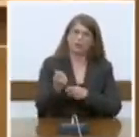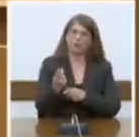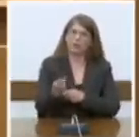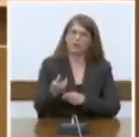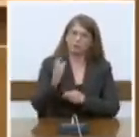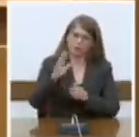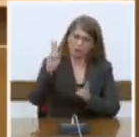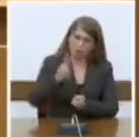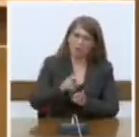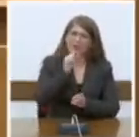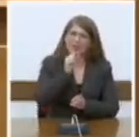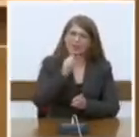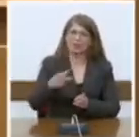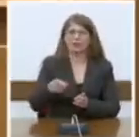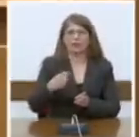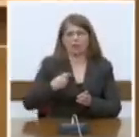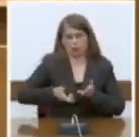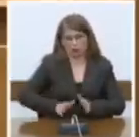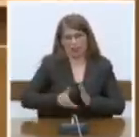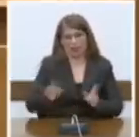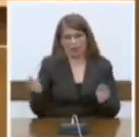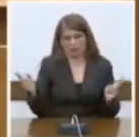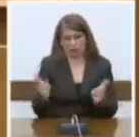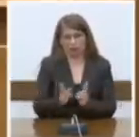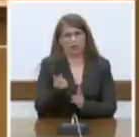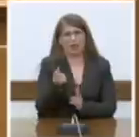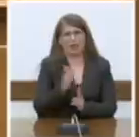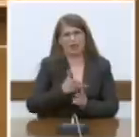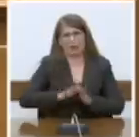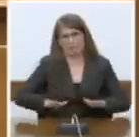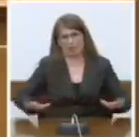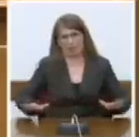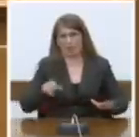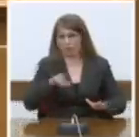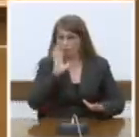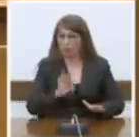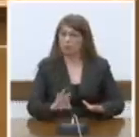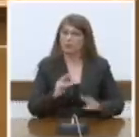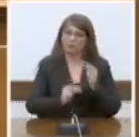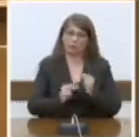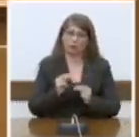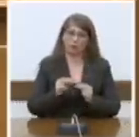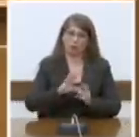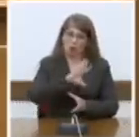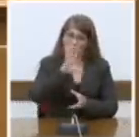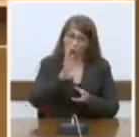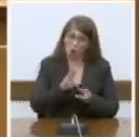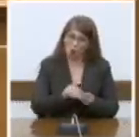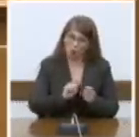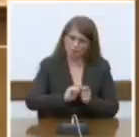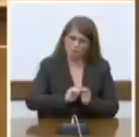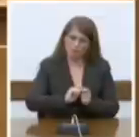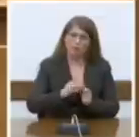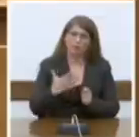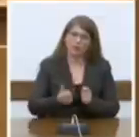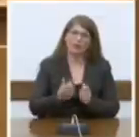και τη γύρανση και το δημογραφικό πρόβλημα. Και αυτά είναι πραγματικά προβλήματα. Και βέβαια, οφείλω να πω ότι όλα αυτά υπονομεύονται και από τα μεγάλα ελλείμματα